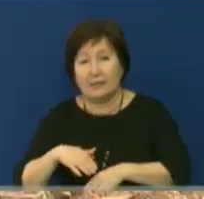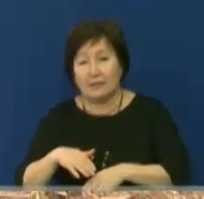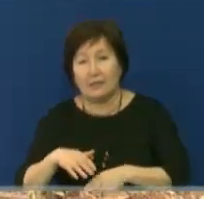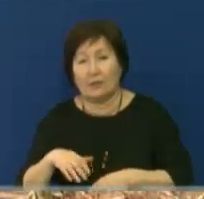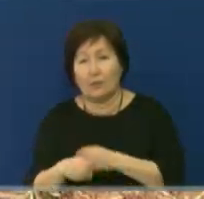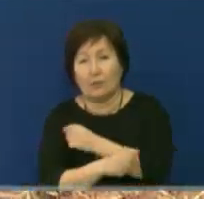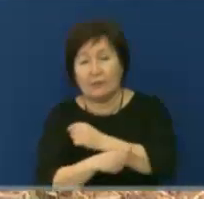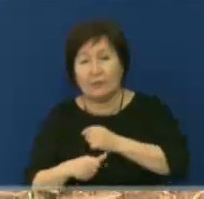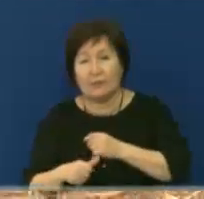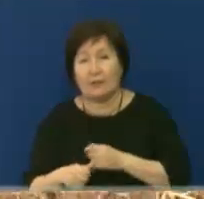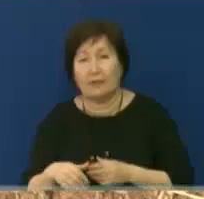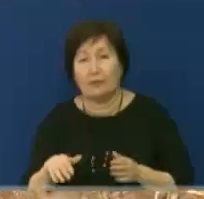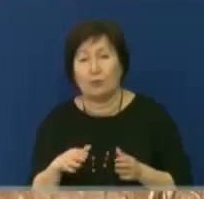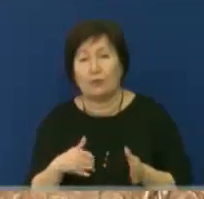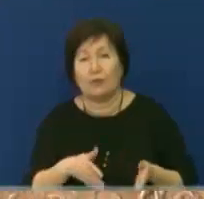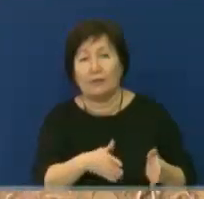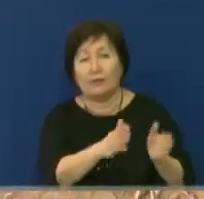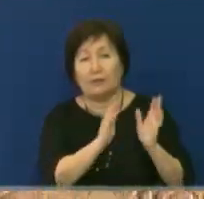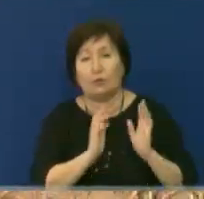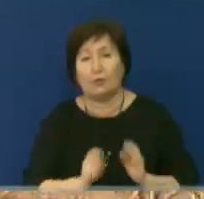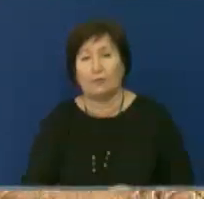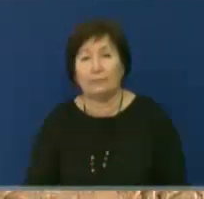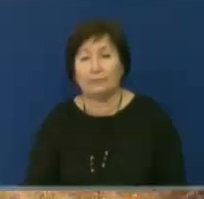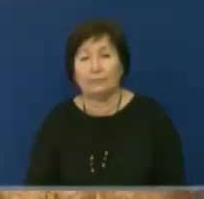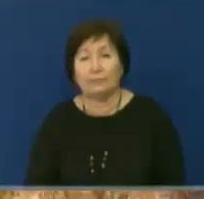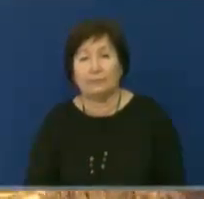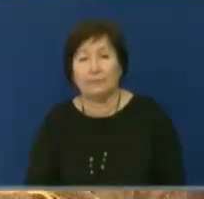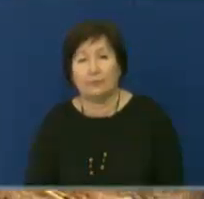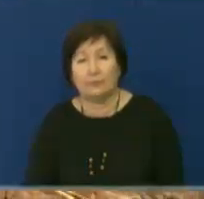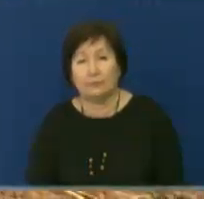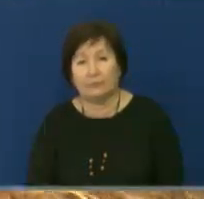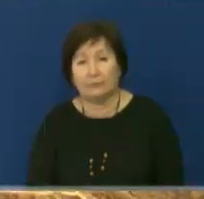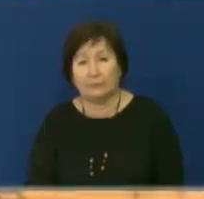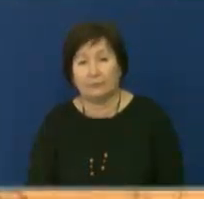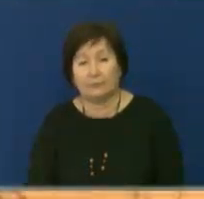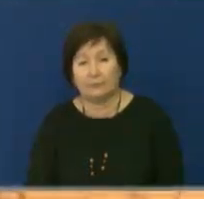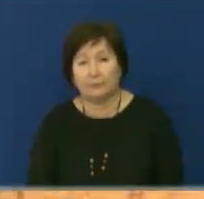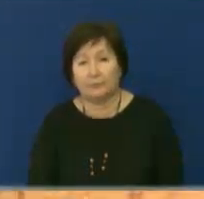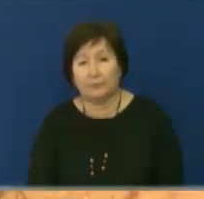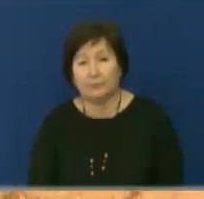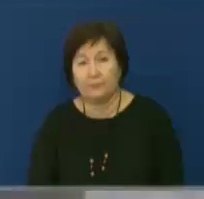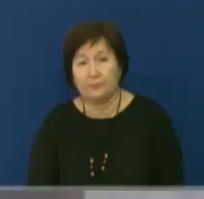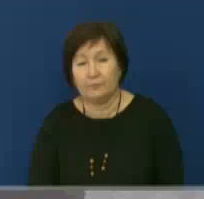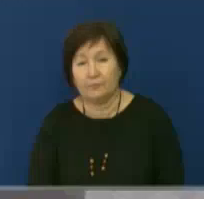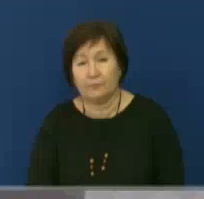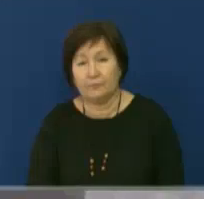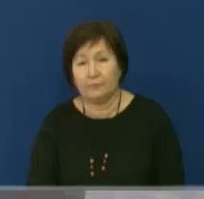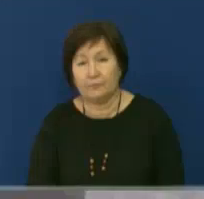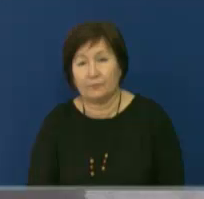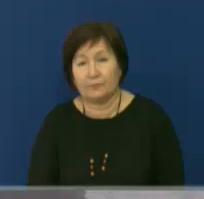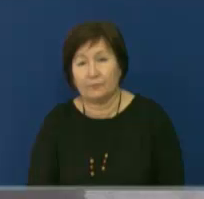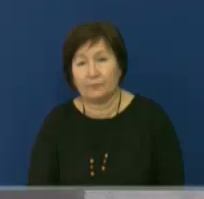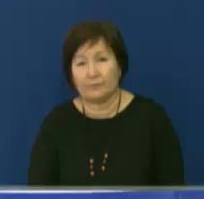шара 15-ші қарашаға дейін жалғаспақ. Аяулым Бақытқызы, Бердібек Қарымбай, Рүстем Қайратұлы, Елжан Мақзымов, Семей